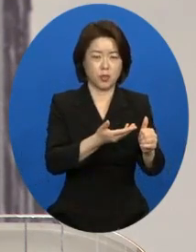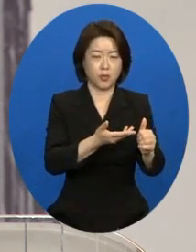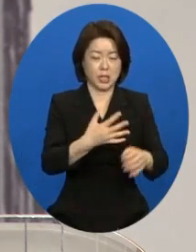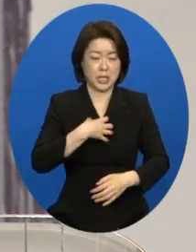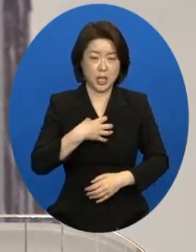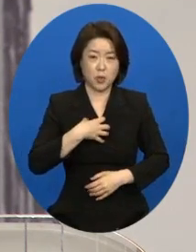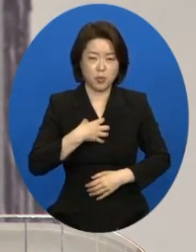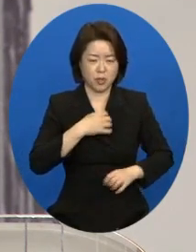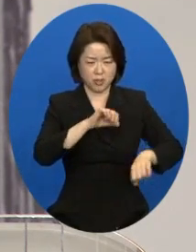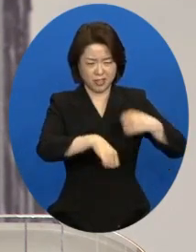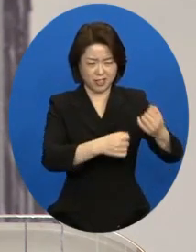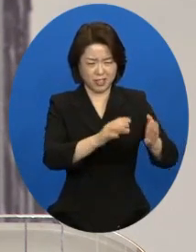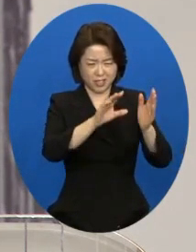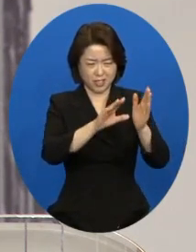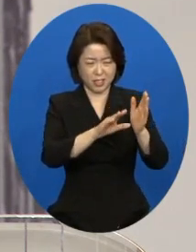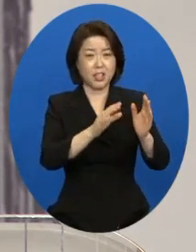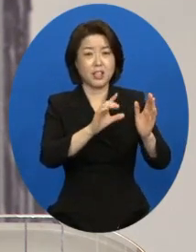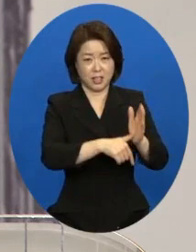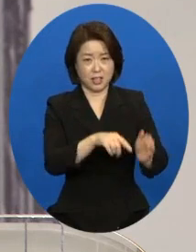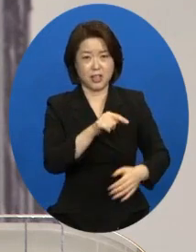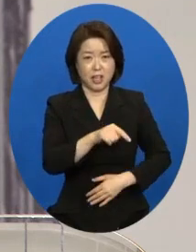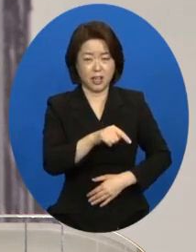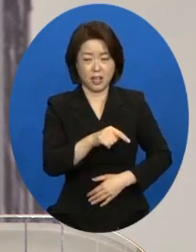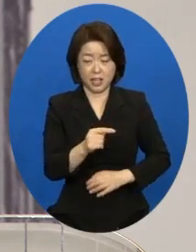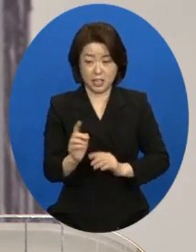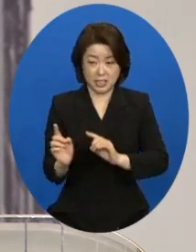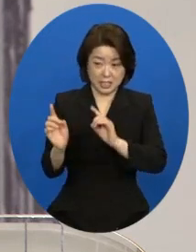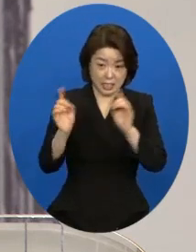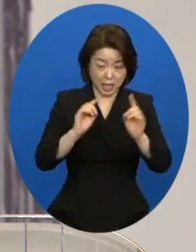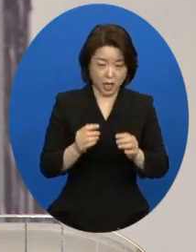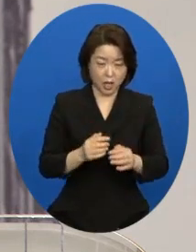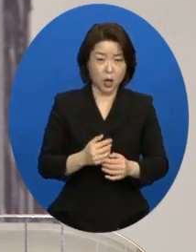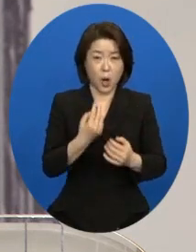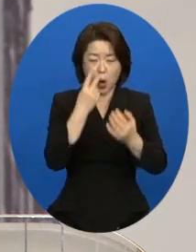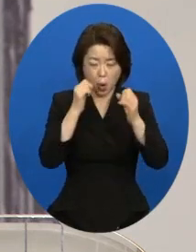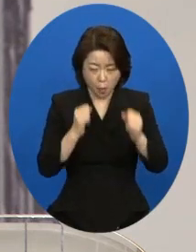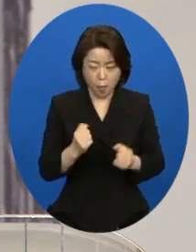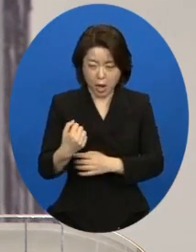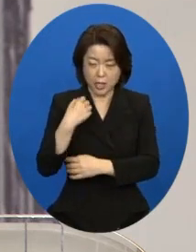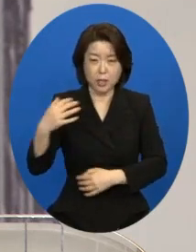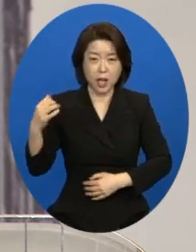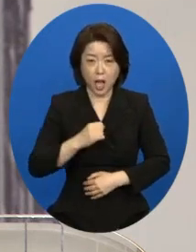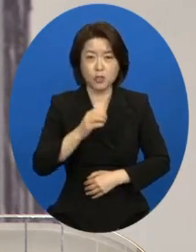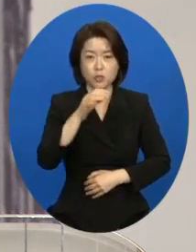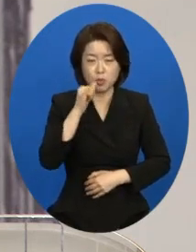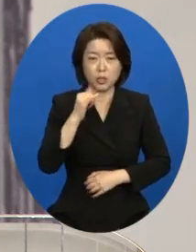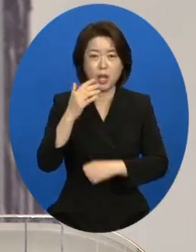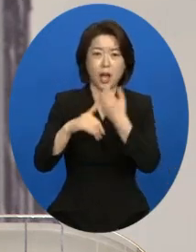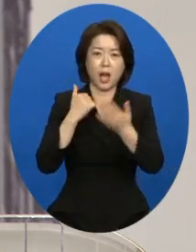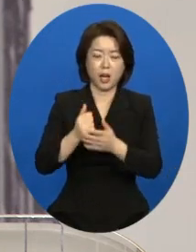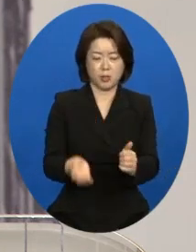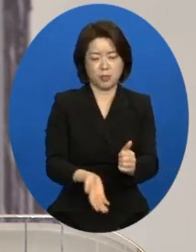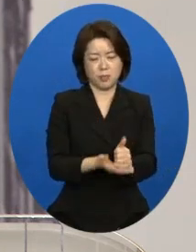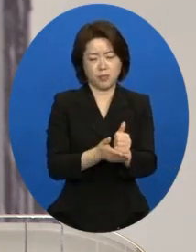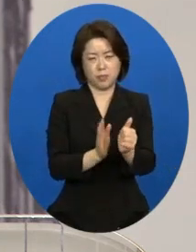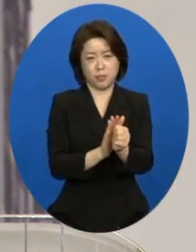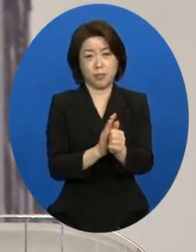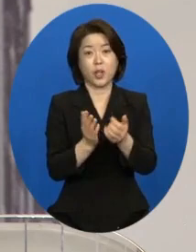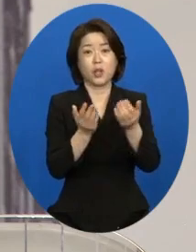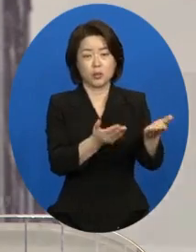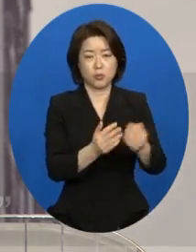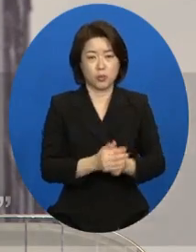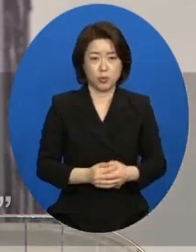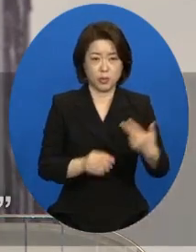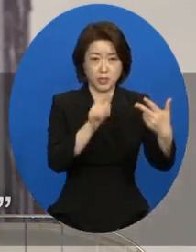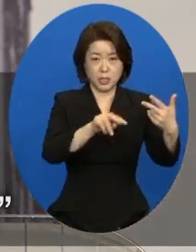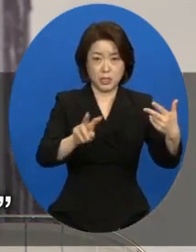험악한 짐승과 같은 시대에서 살아날 수 있도록, 살아날 힘을 가질 수 있도록 하나님께서 격려해 주신 것이죠. 28절 우리